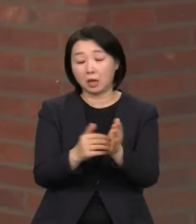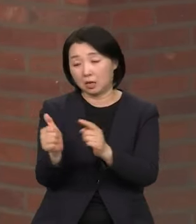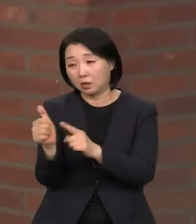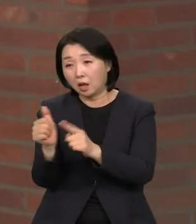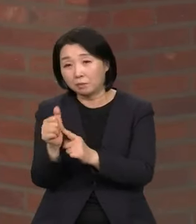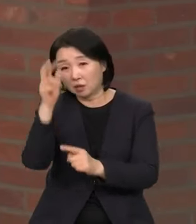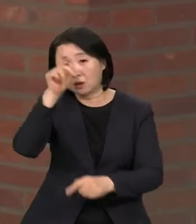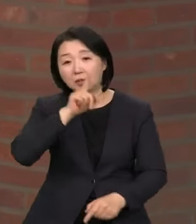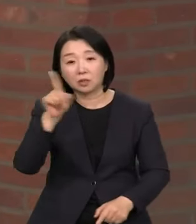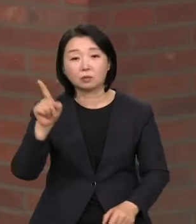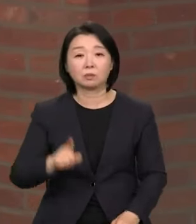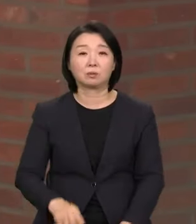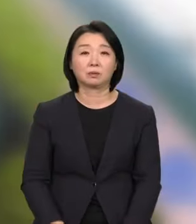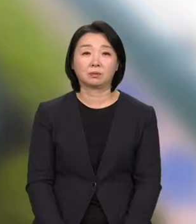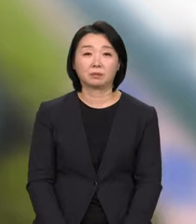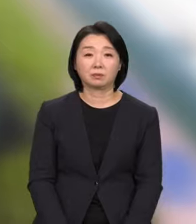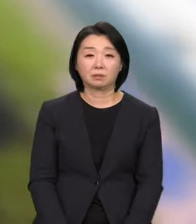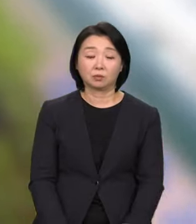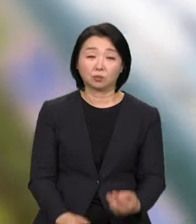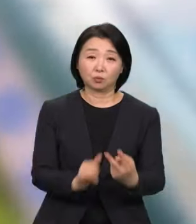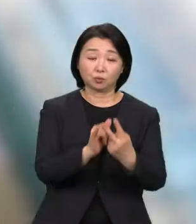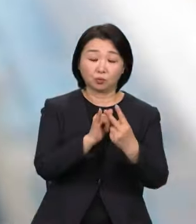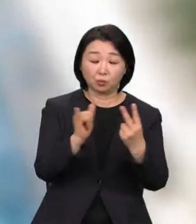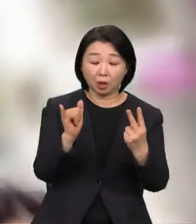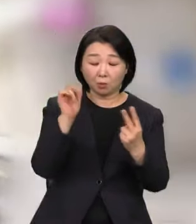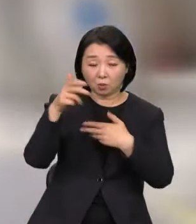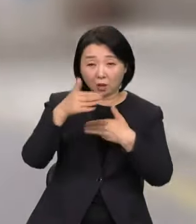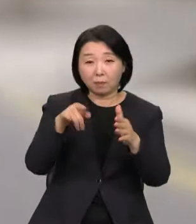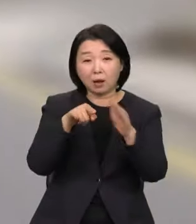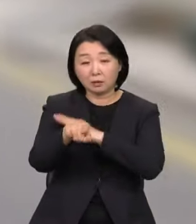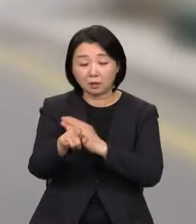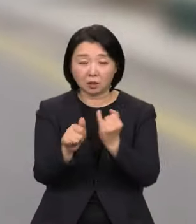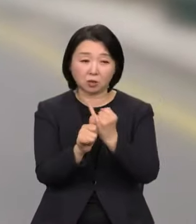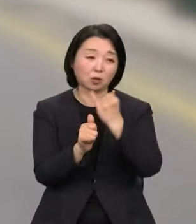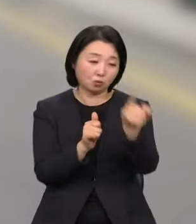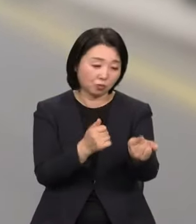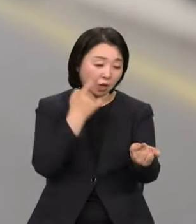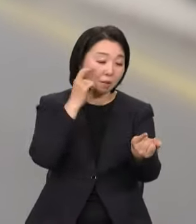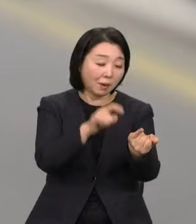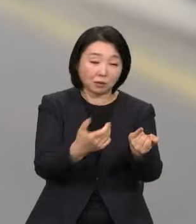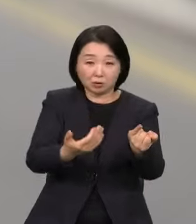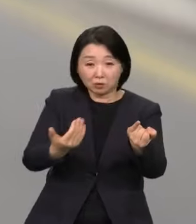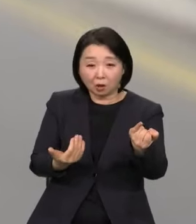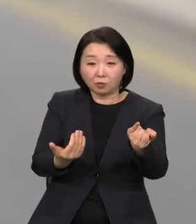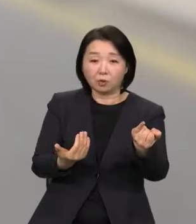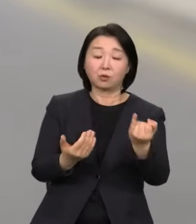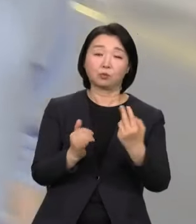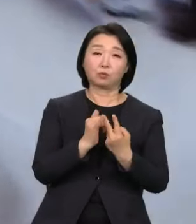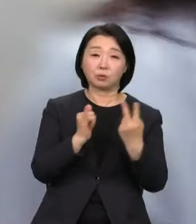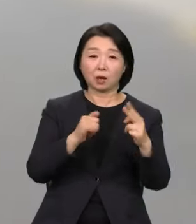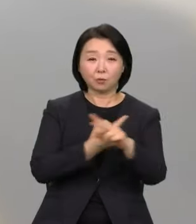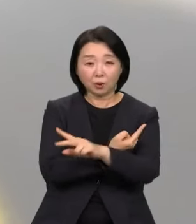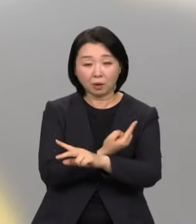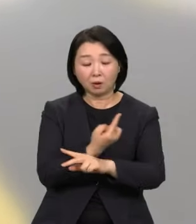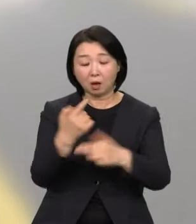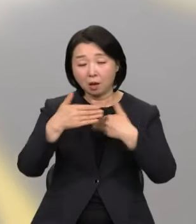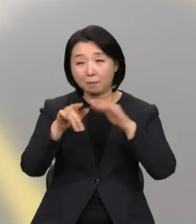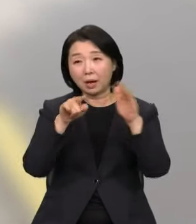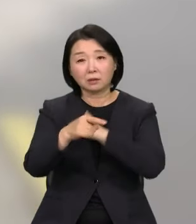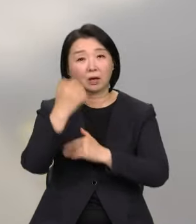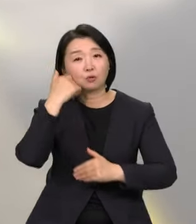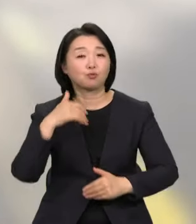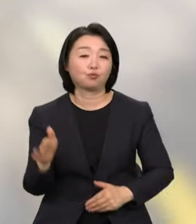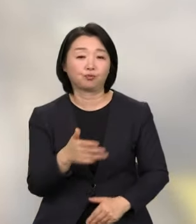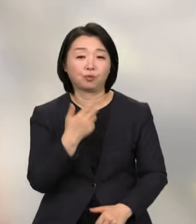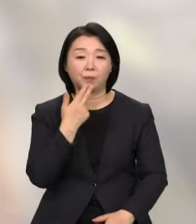경찰에 신고했습니다 두 사람이 실로 들어가서 여성이 숨짐 발견되기 전까지 두 사람 말고 객실로 들어간 사람은 아무도